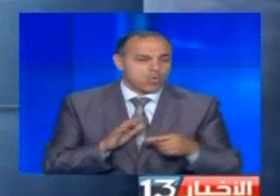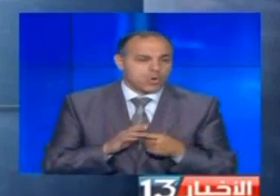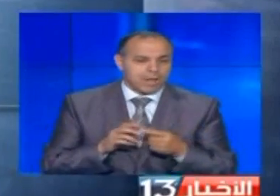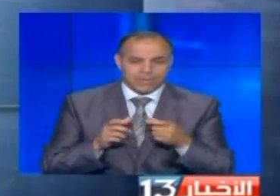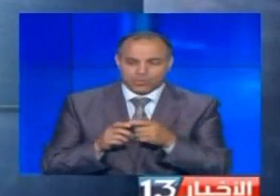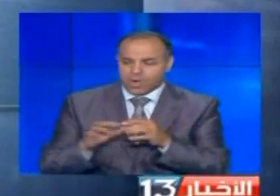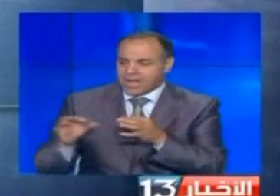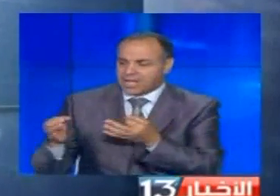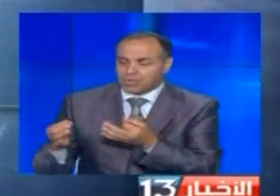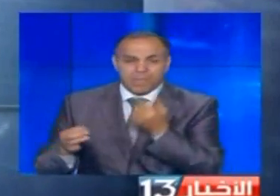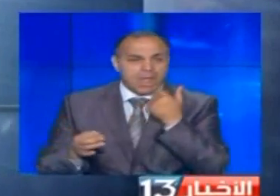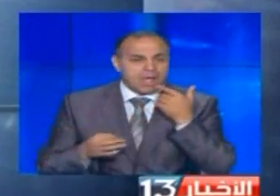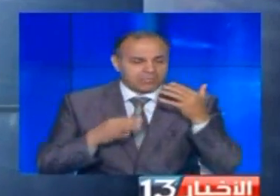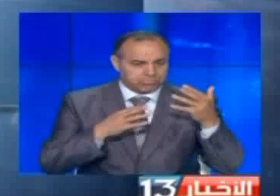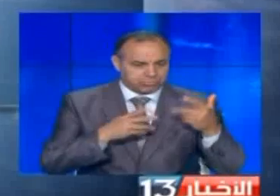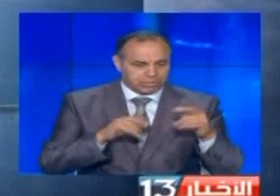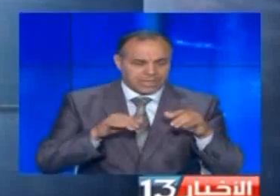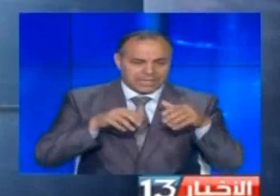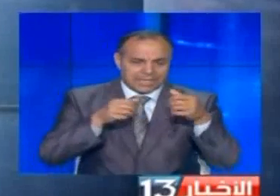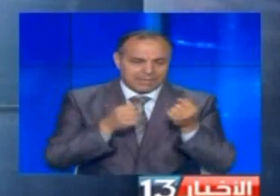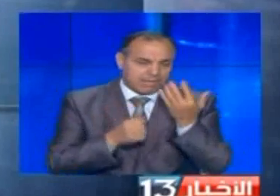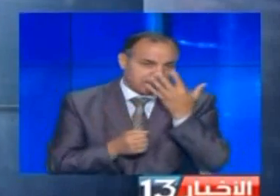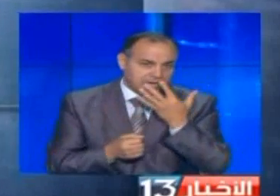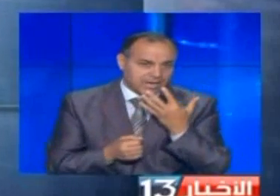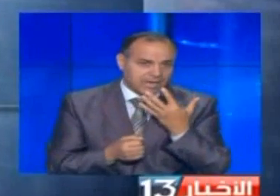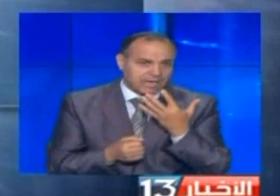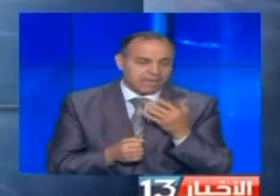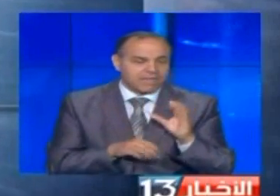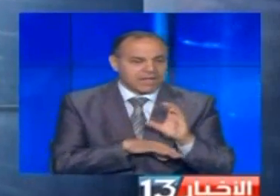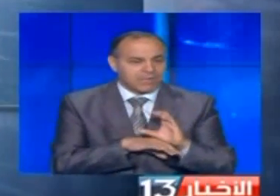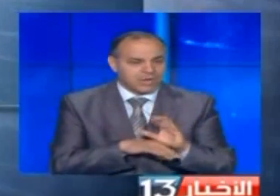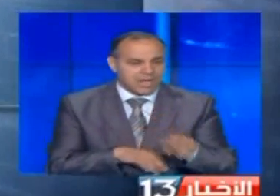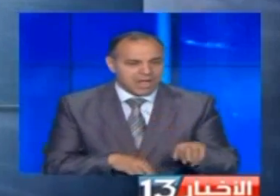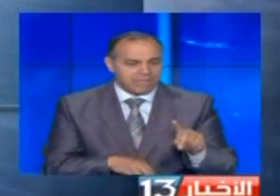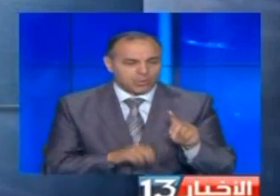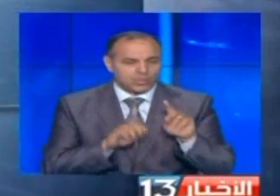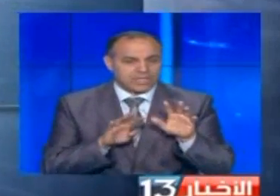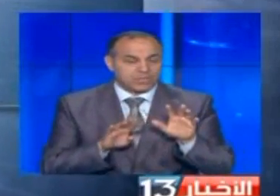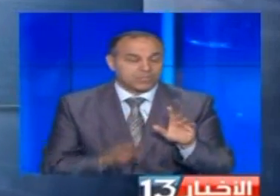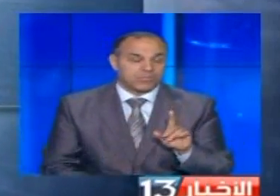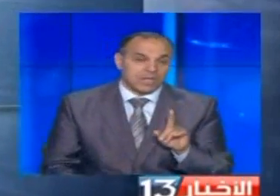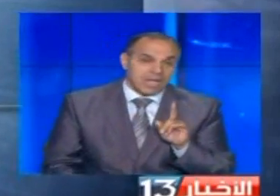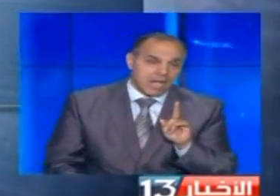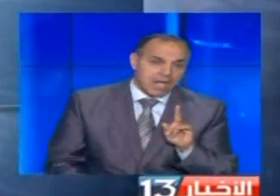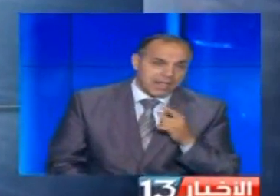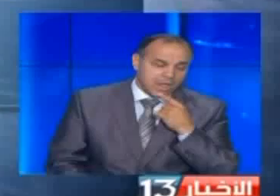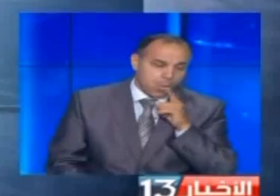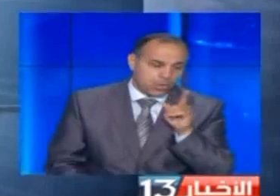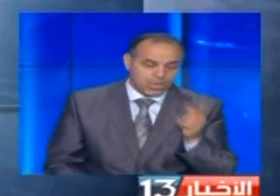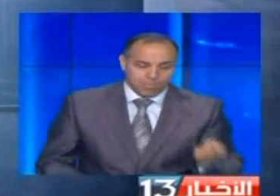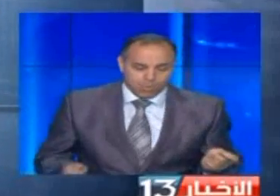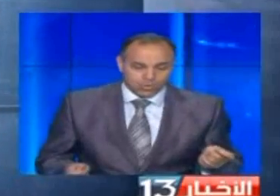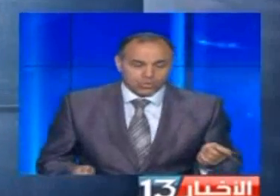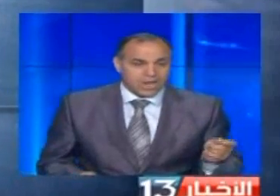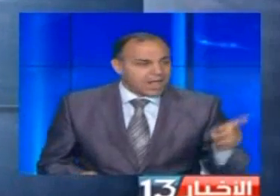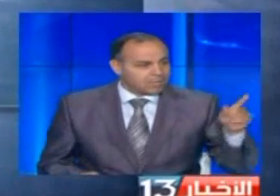للمجموعة 10 من تصفيات كأس أمم إفريقيا الكاميرون 2019. وقد وجه المدرب